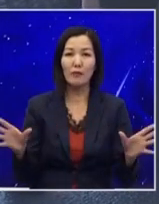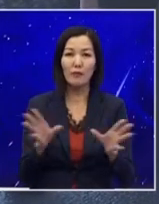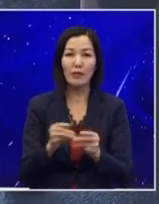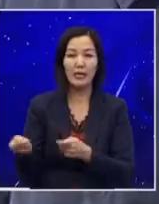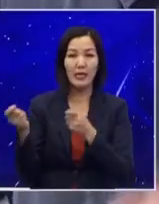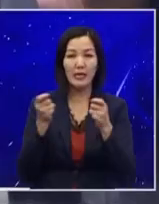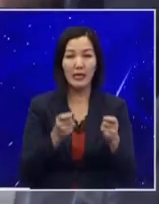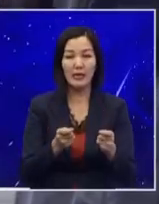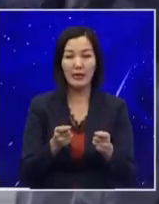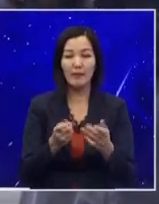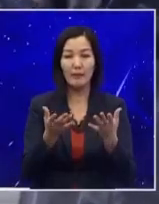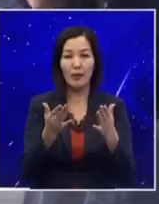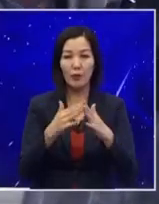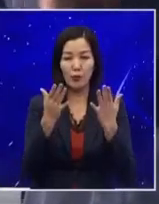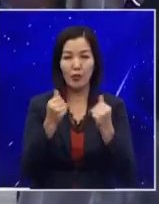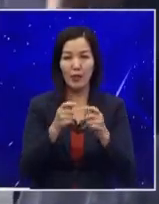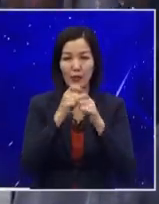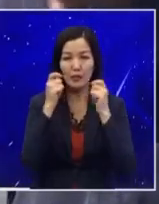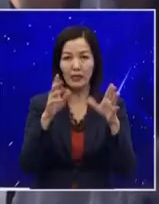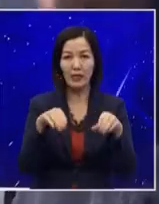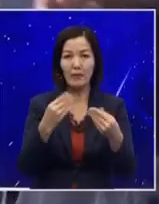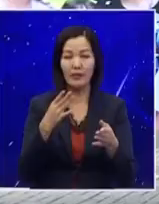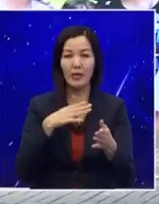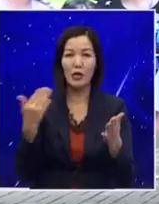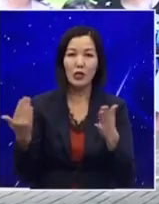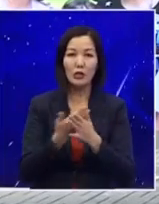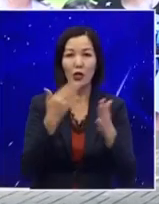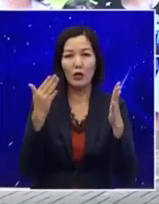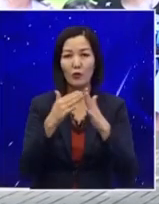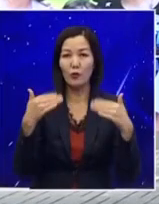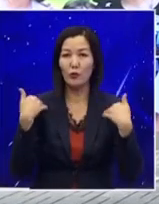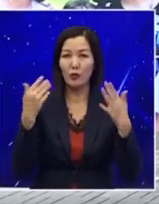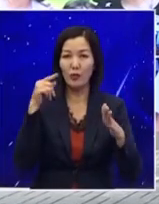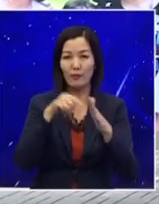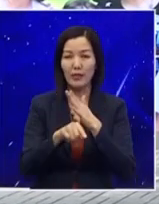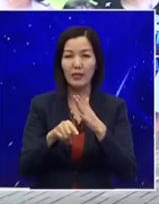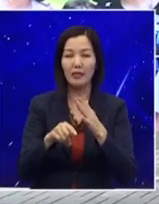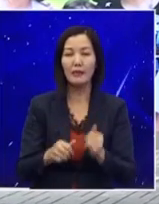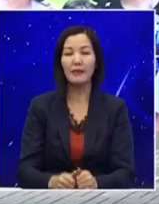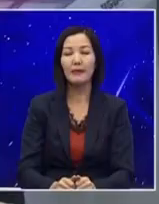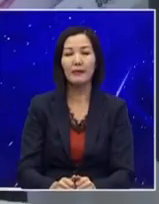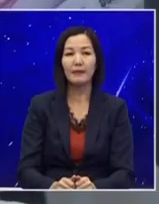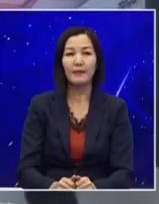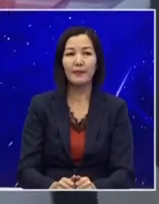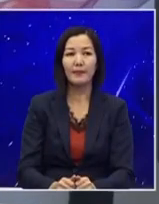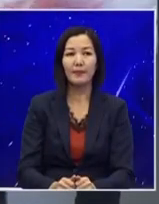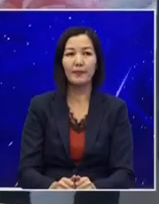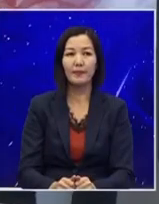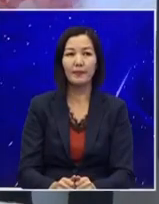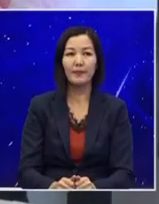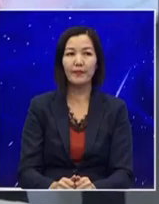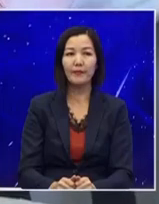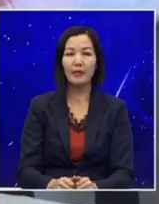риза. Ел азаматтары да сый сияпатын арқалап жаңа баспанасына құттықтай кірді. Тілектерін жеткізіп. Қуаныш құтты